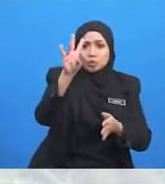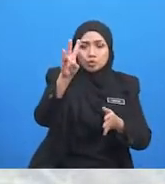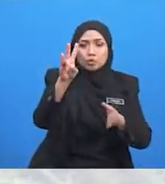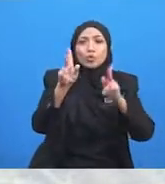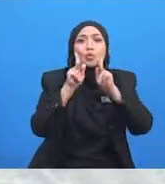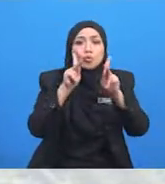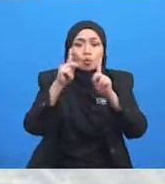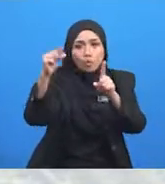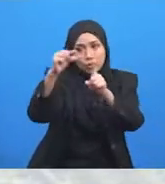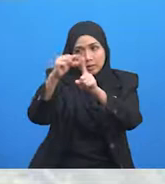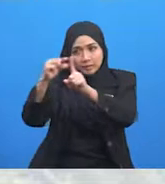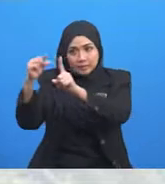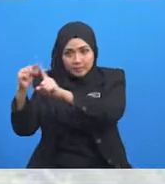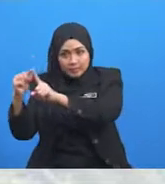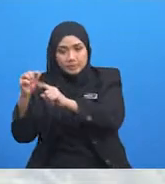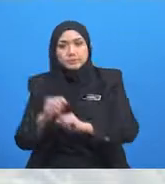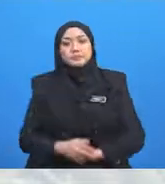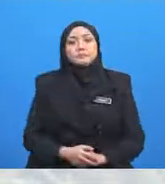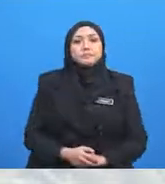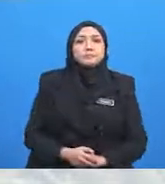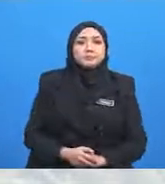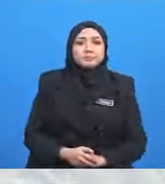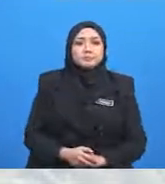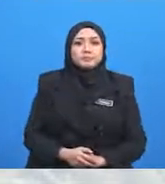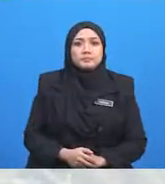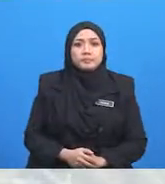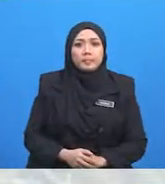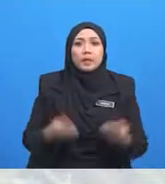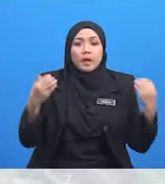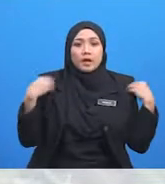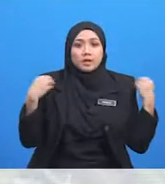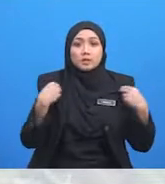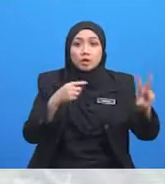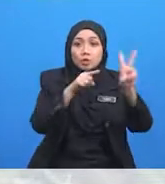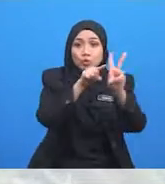1 hingga 7 patah kata. Terdiri daripada